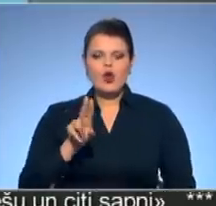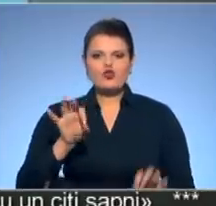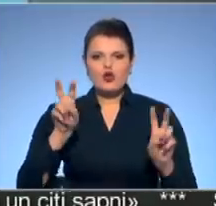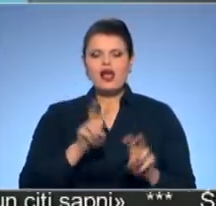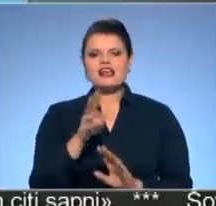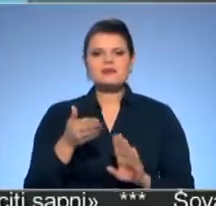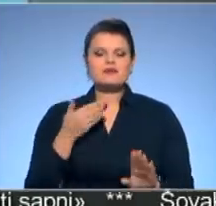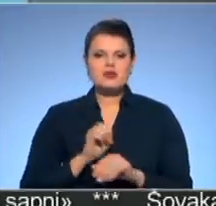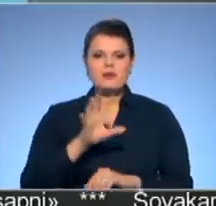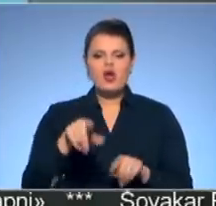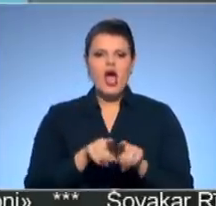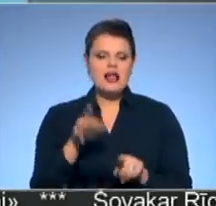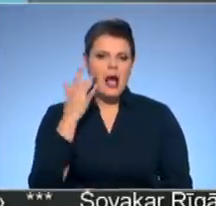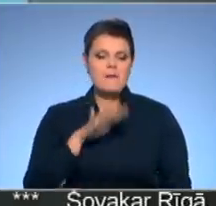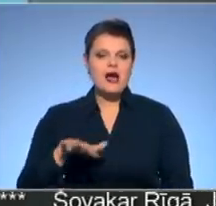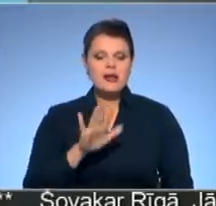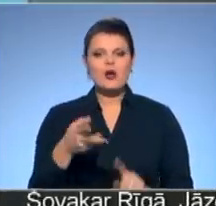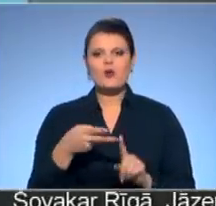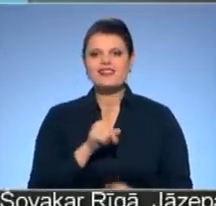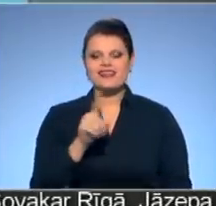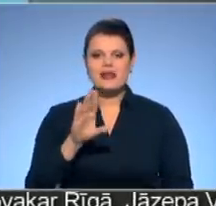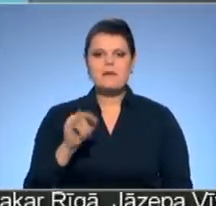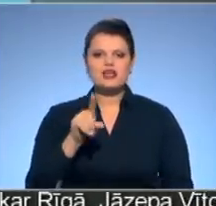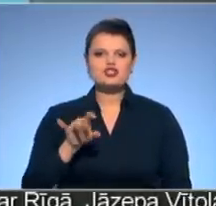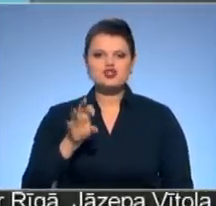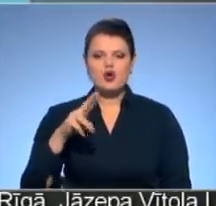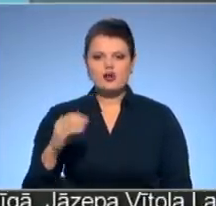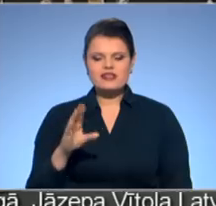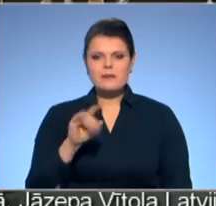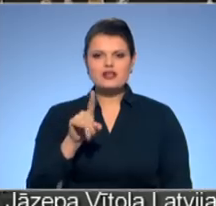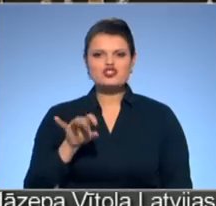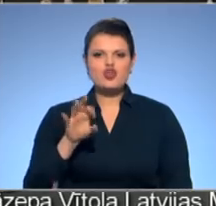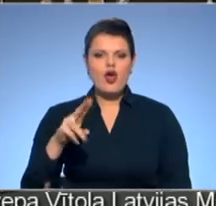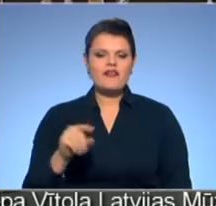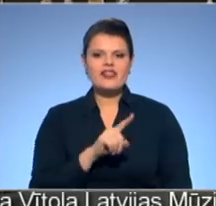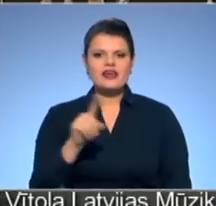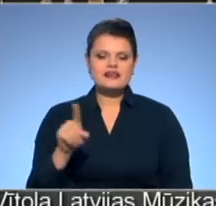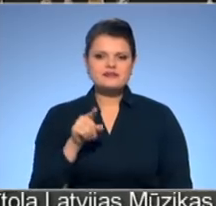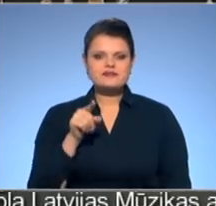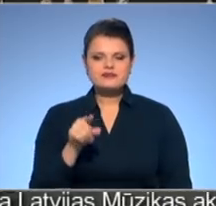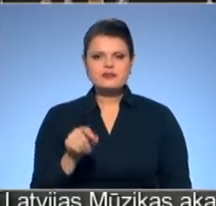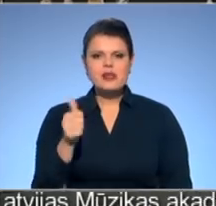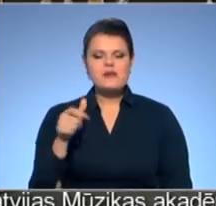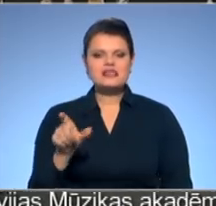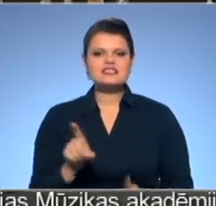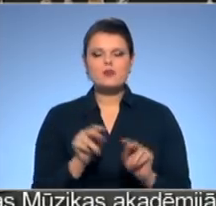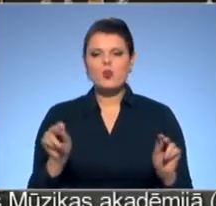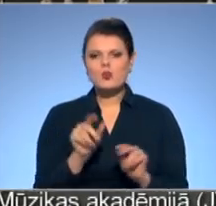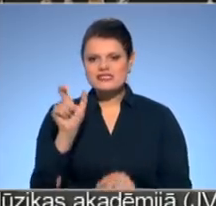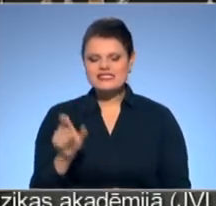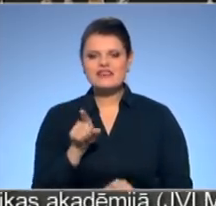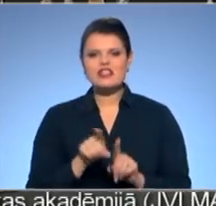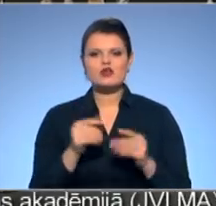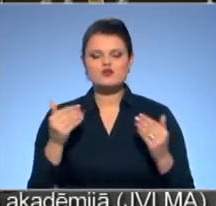tam ticis projekcēts arī Amerikā, bet otra ir Rachel Mason. Rachel Mason, viņa ir performanša māksliniece, arī mūziķe, un arī